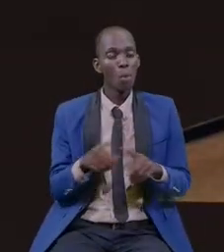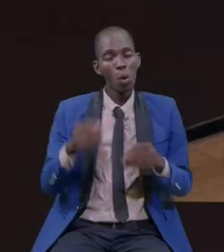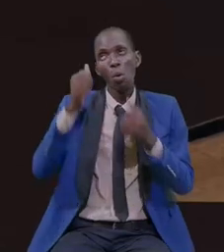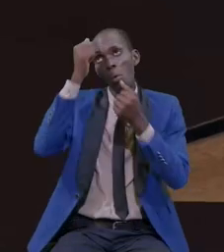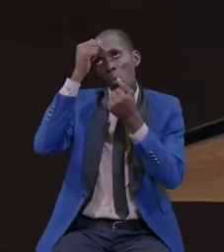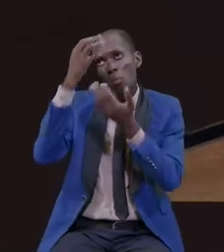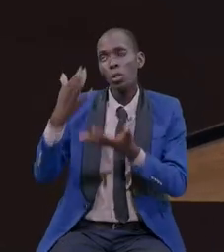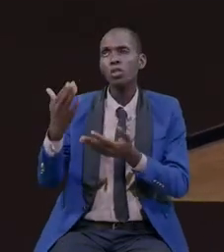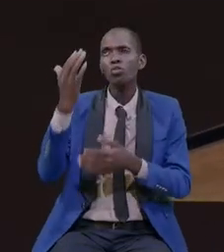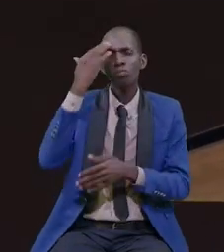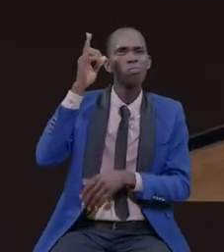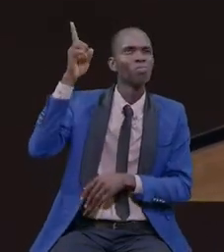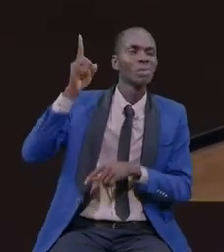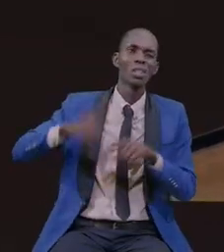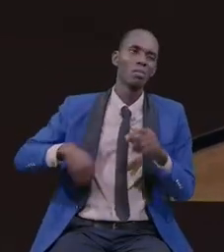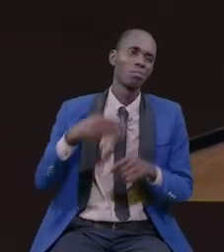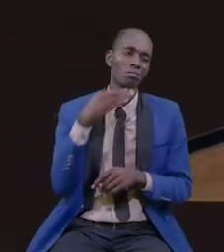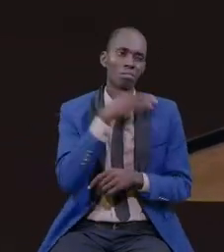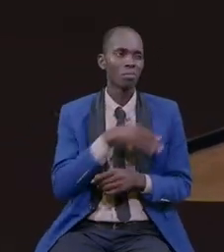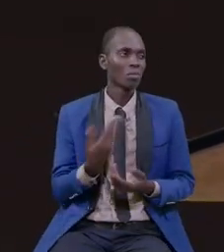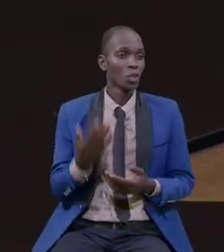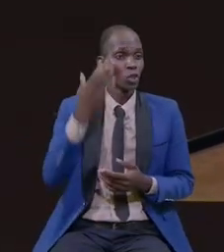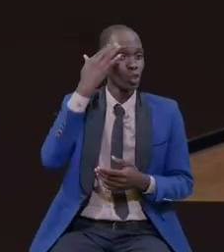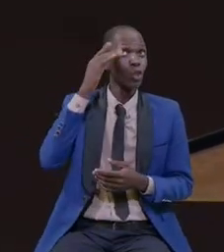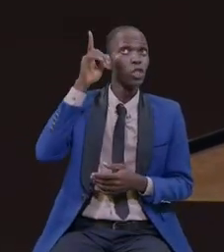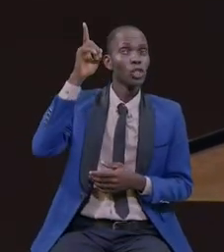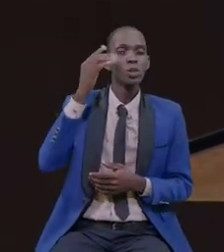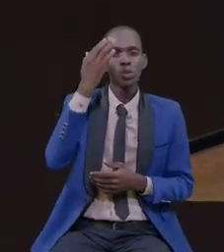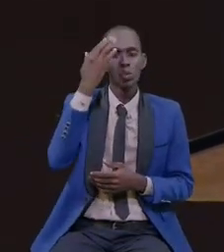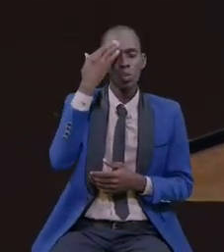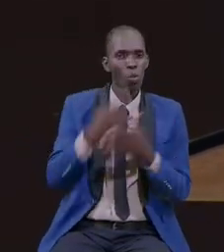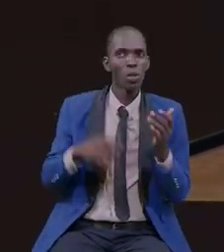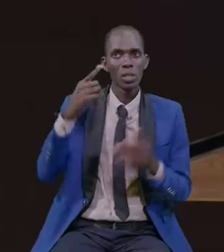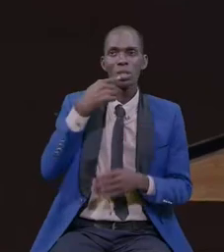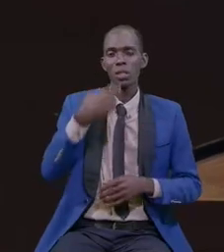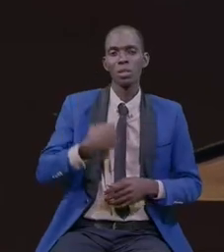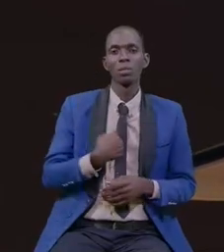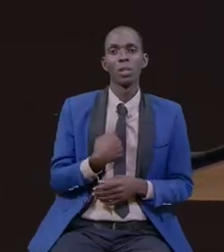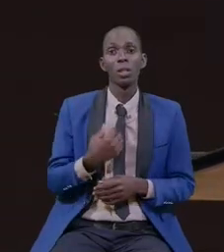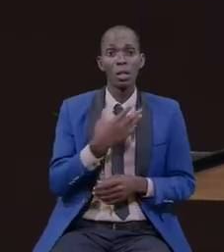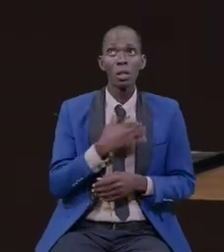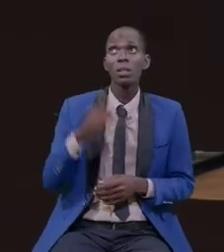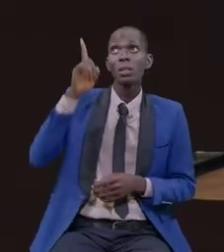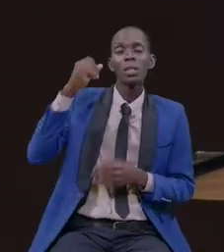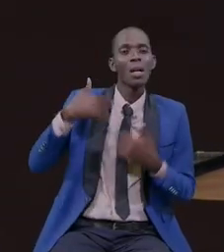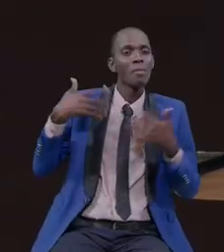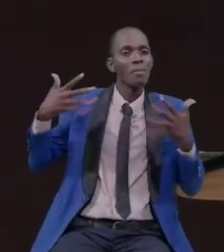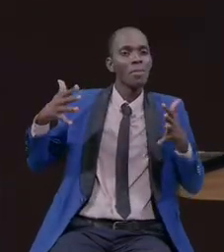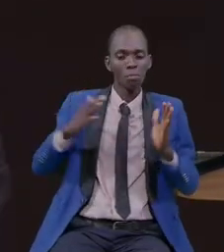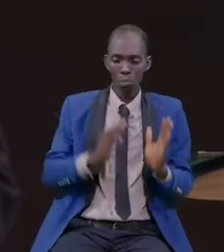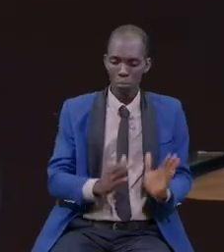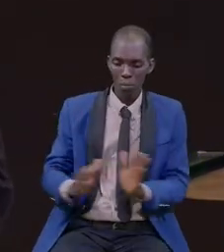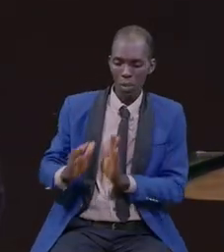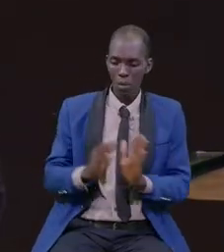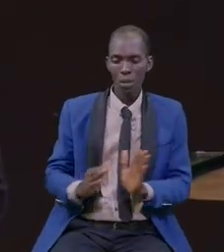sachant que Dieu ne veut pas mentir il savait que ce que Dieu disait le disait et qu'il préparait ce lieu-là pour lui